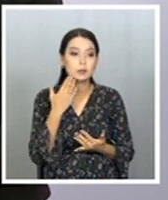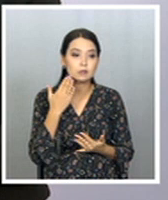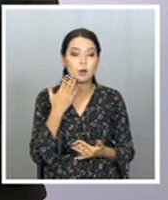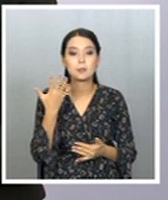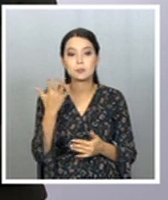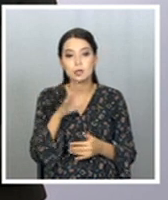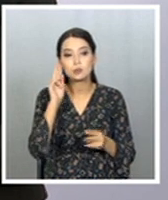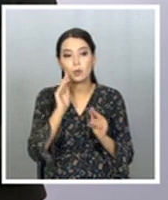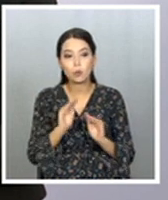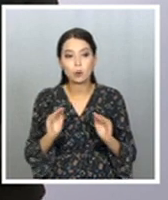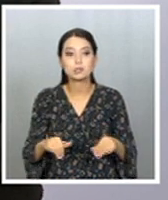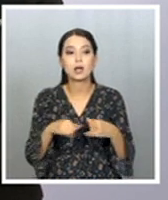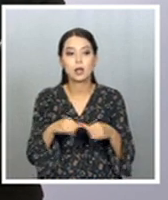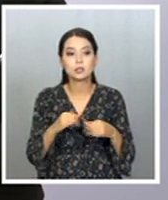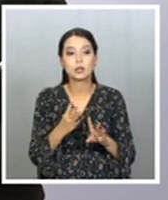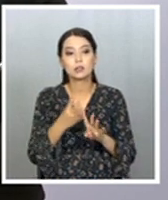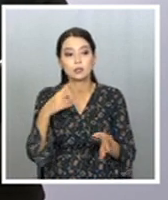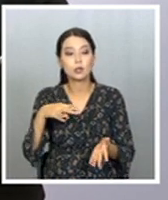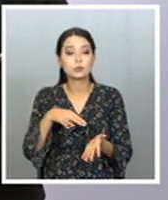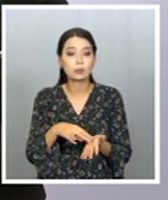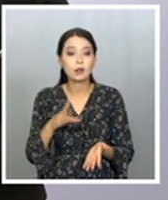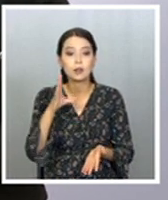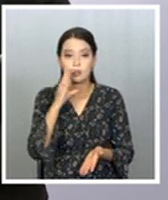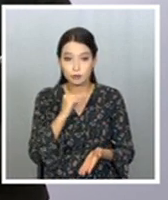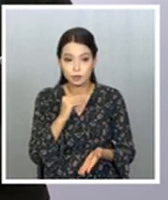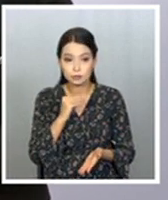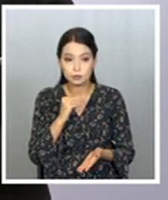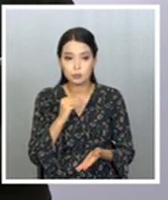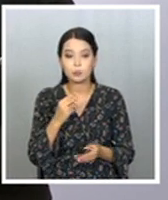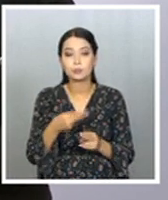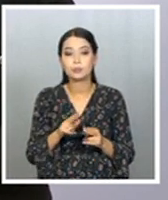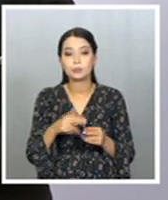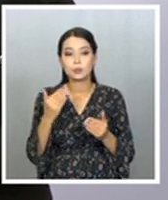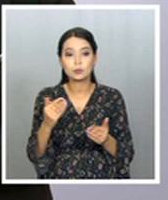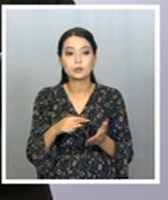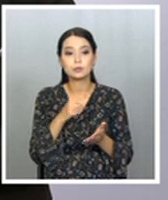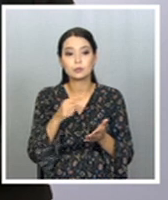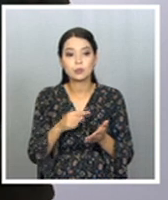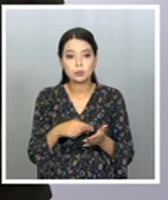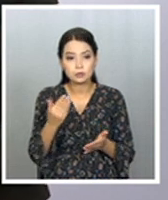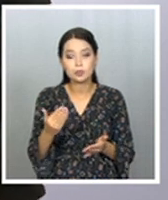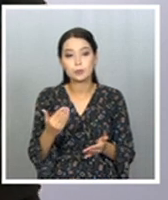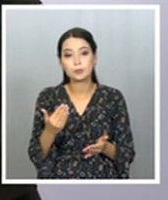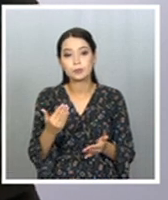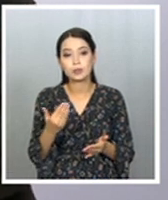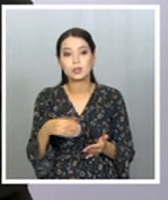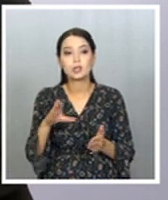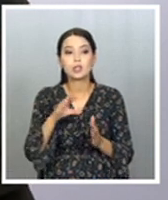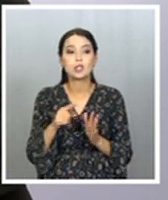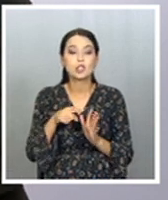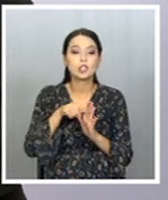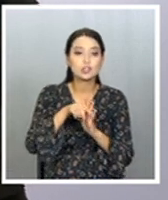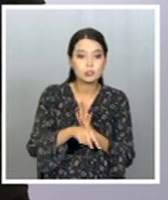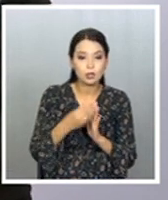оқушы асханада кезекте тұра алады? Яғни орналасу реті маңызды емес, бірақ та ішінде